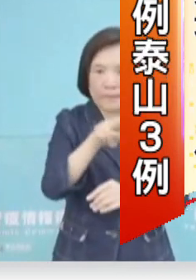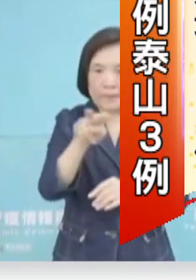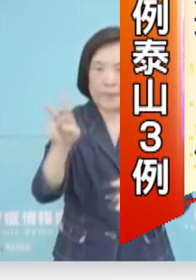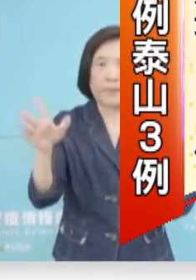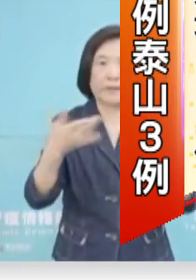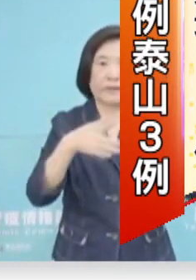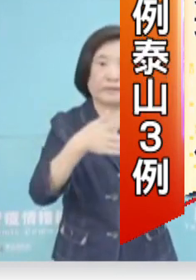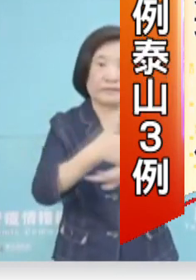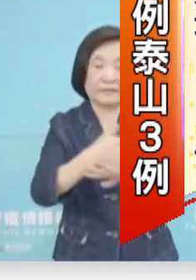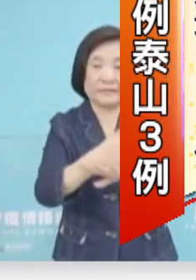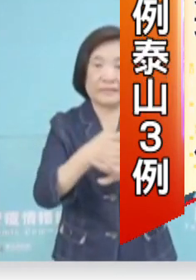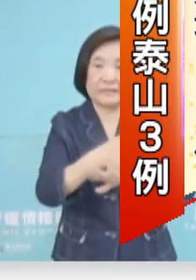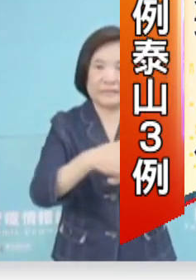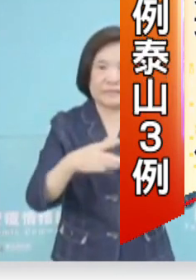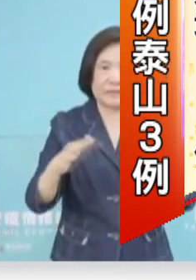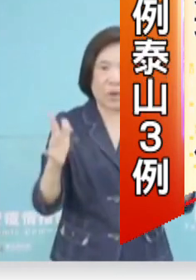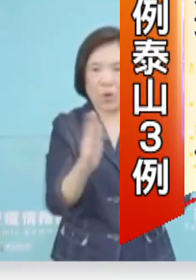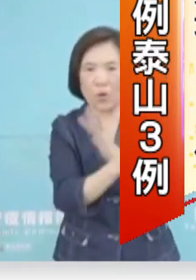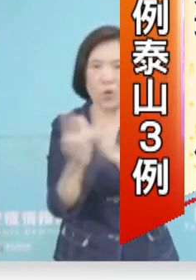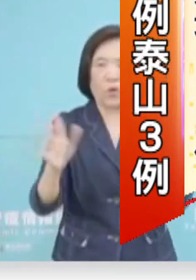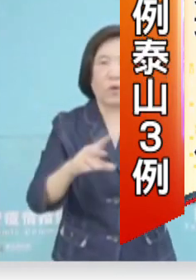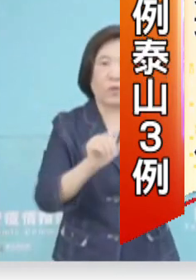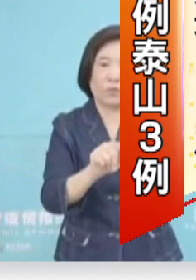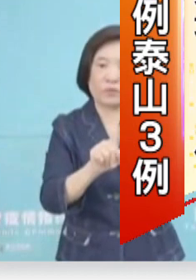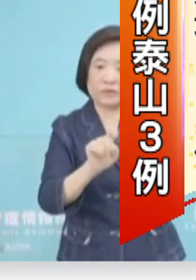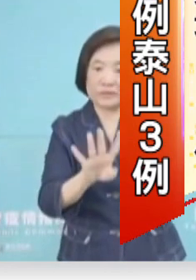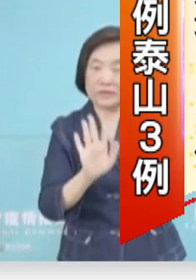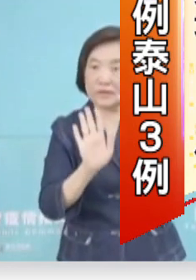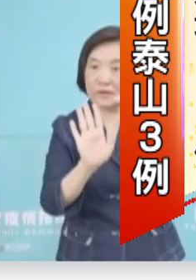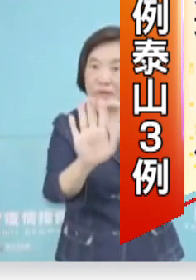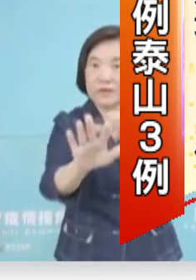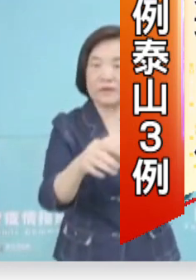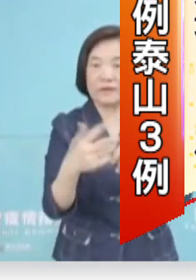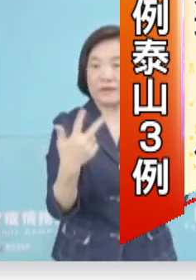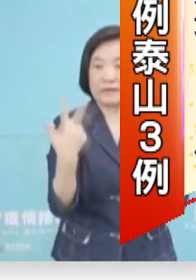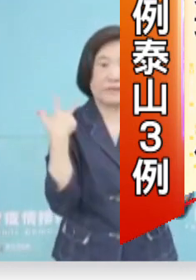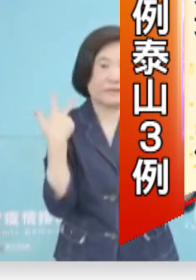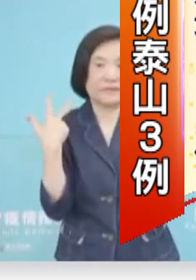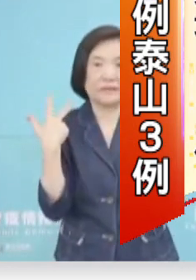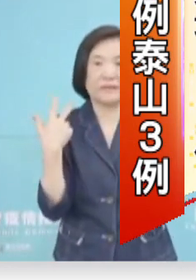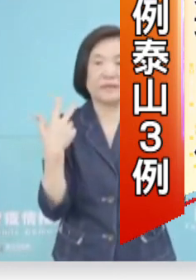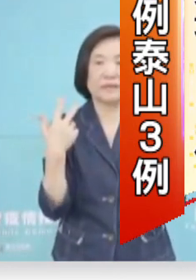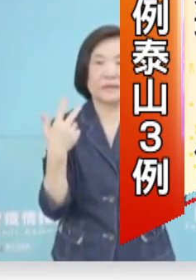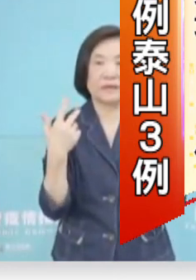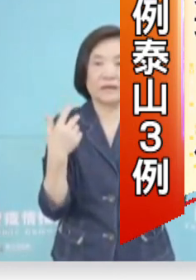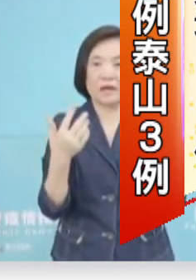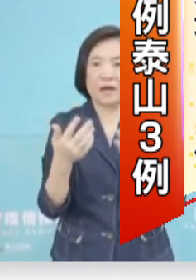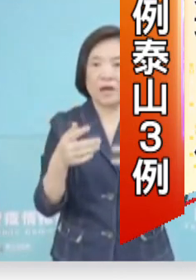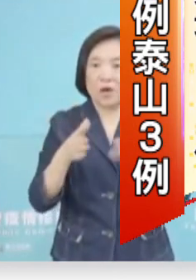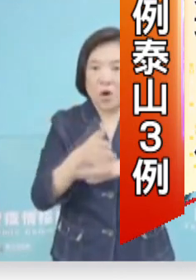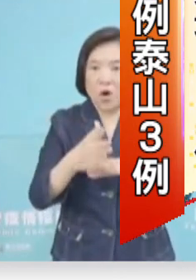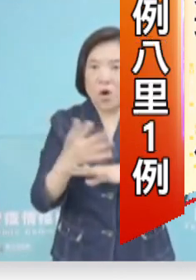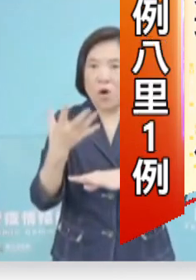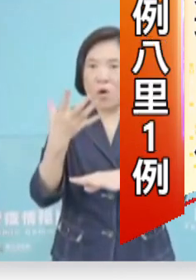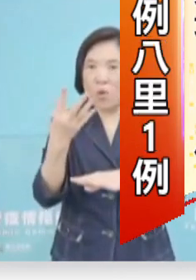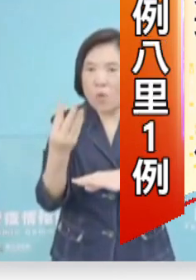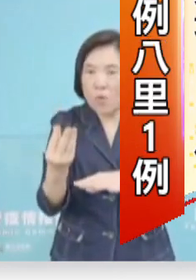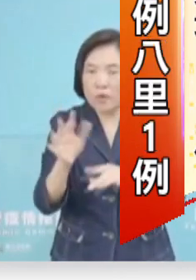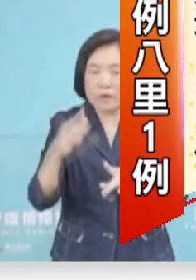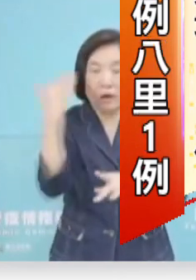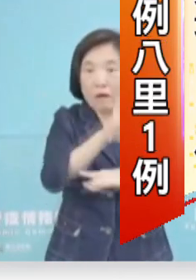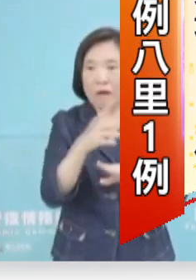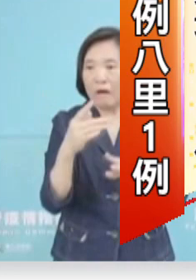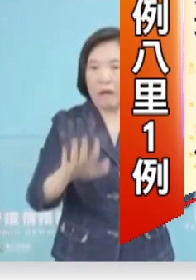量，在5月14号以后，前两个礼拜车流量有比较低，现在慢慢又在上